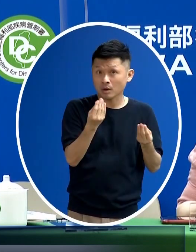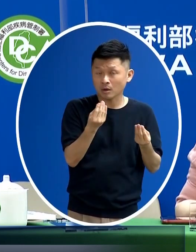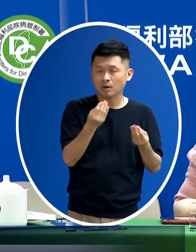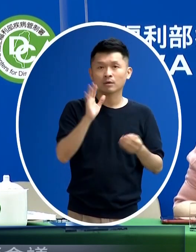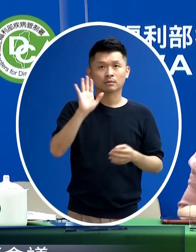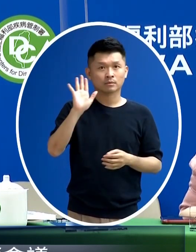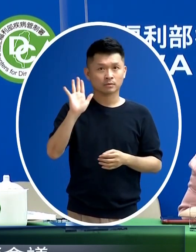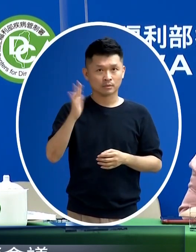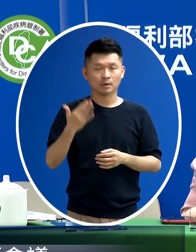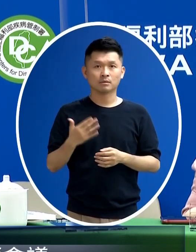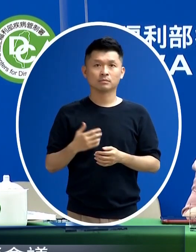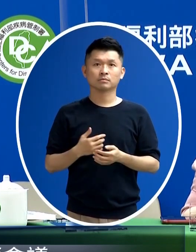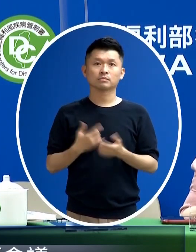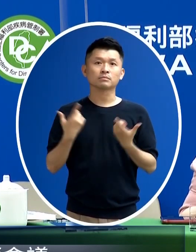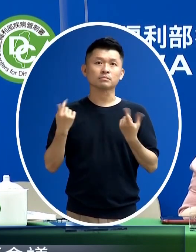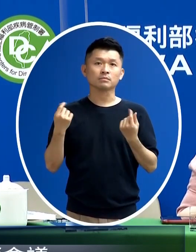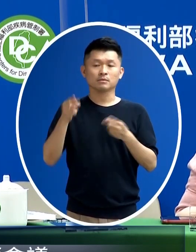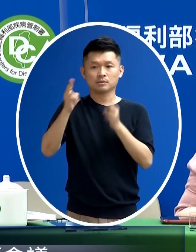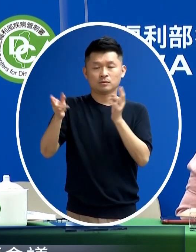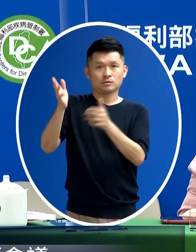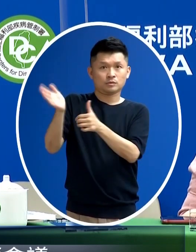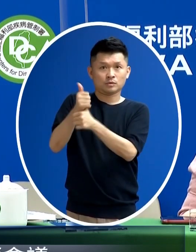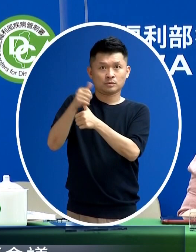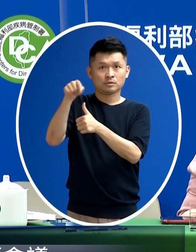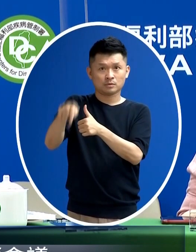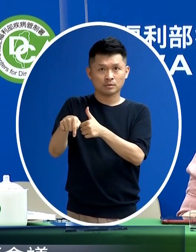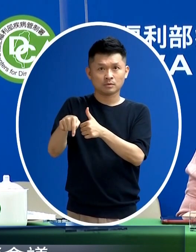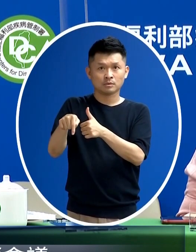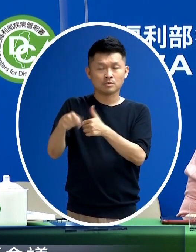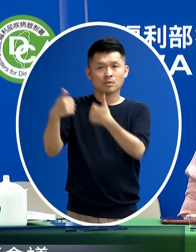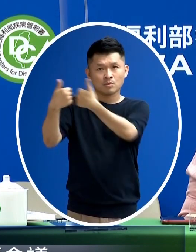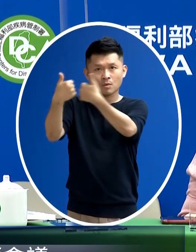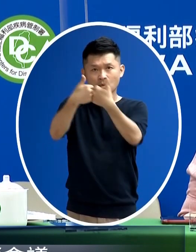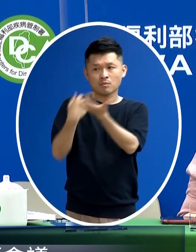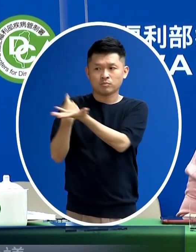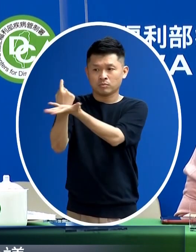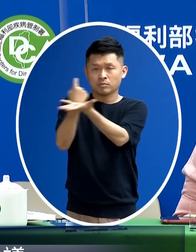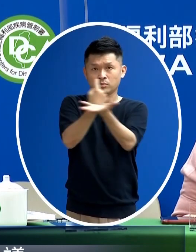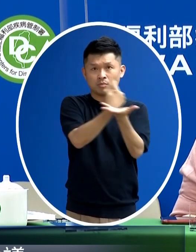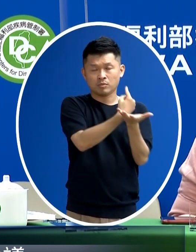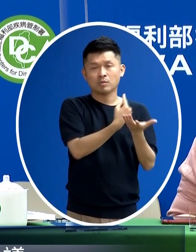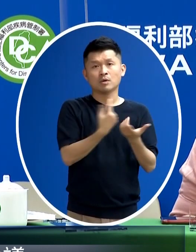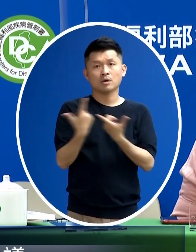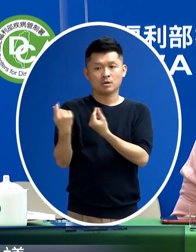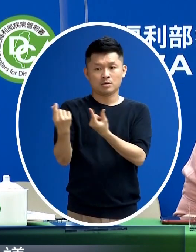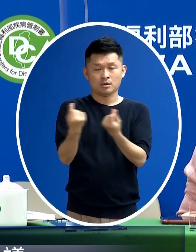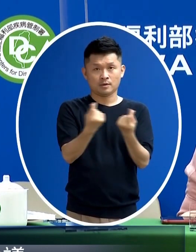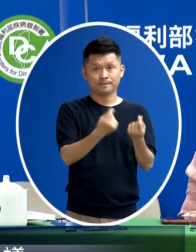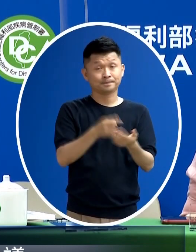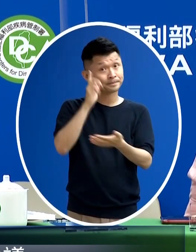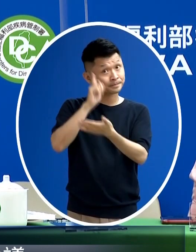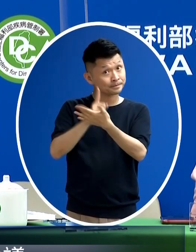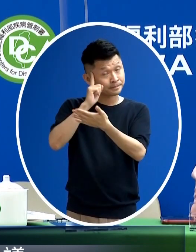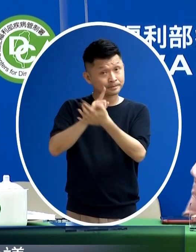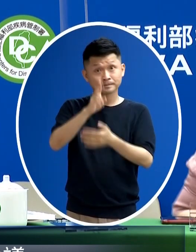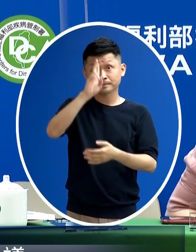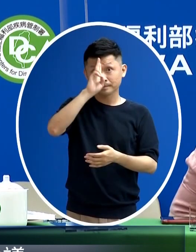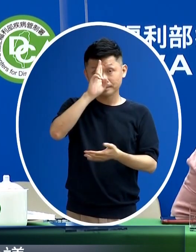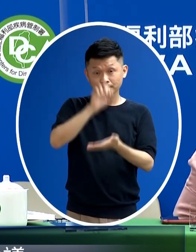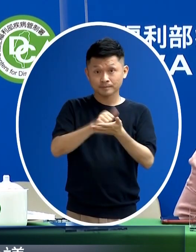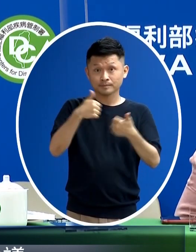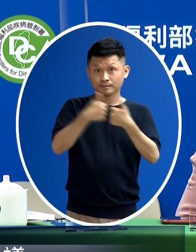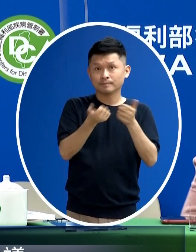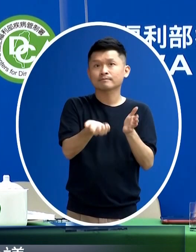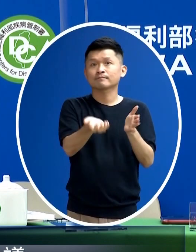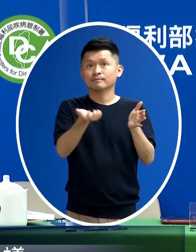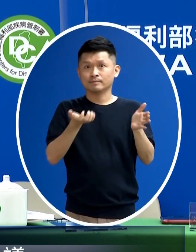其实也是如常在我们指挥中心参加各项的会议。那目前每天中午也是会在记者会